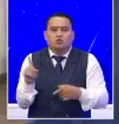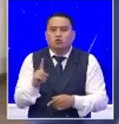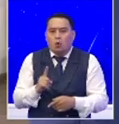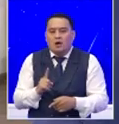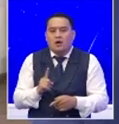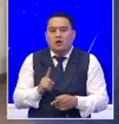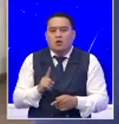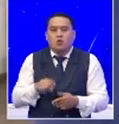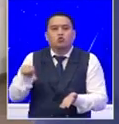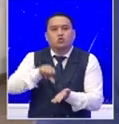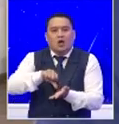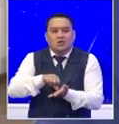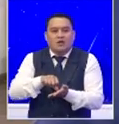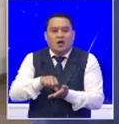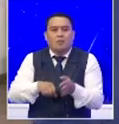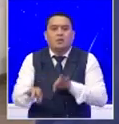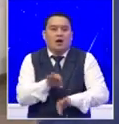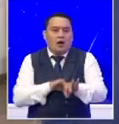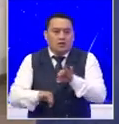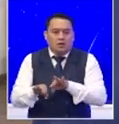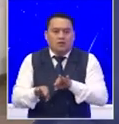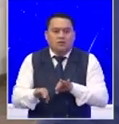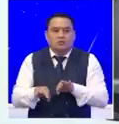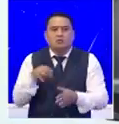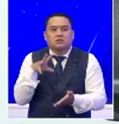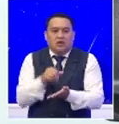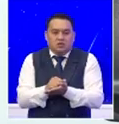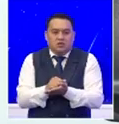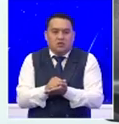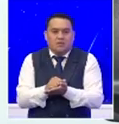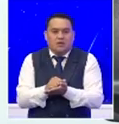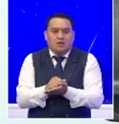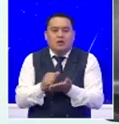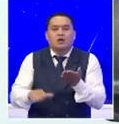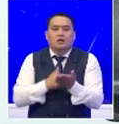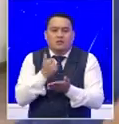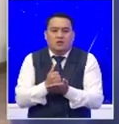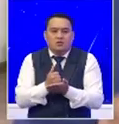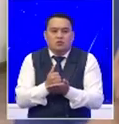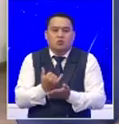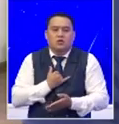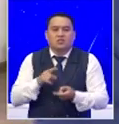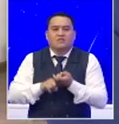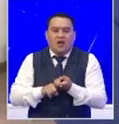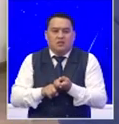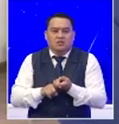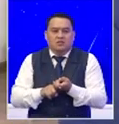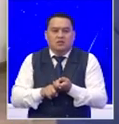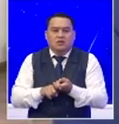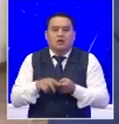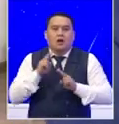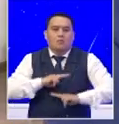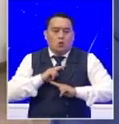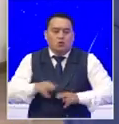чтобы участвовать в проектах по дорожной карте занятости. В основном это связано с дорожными